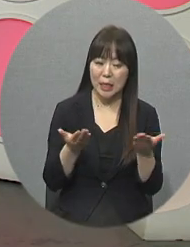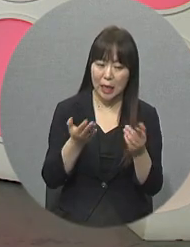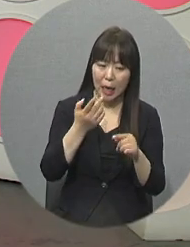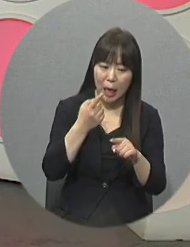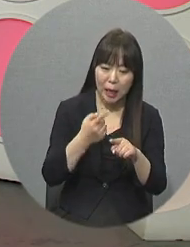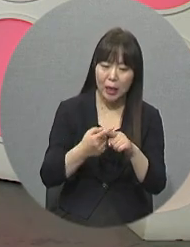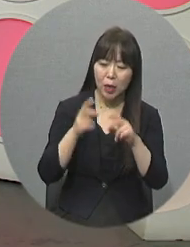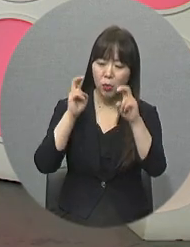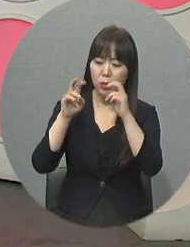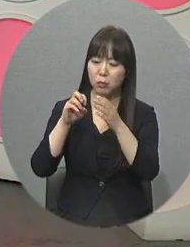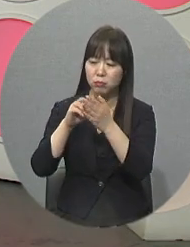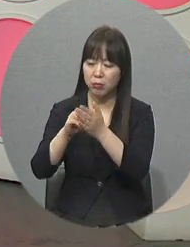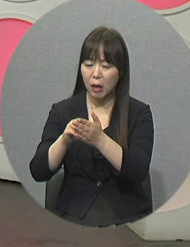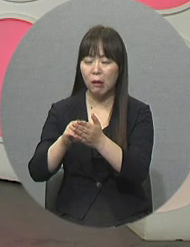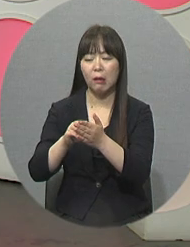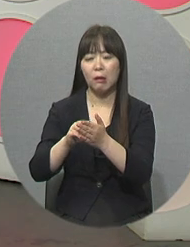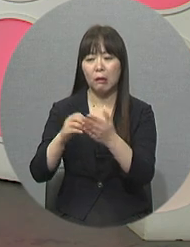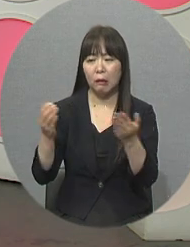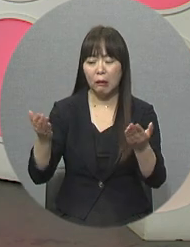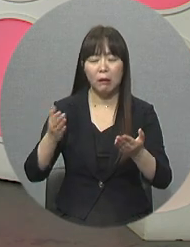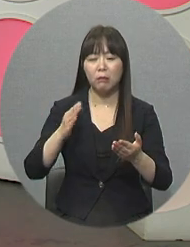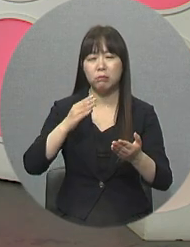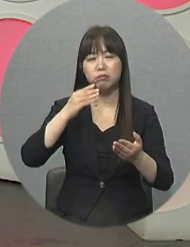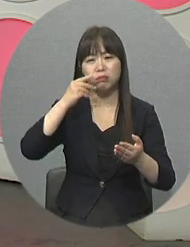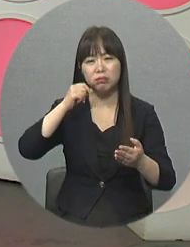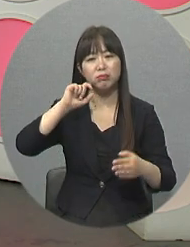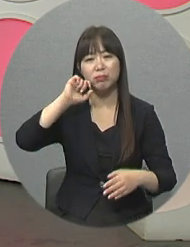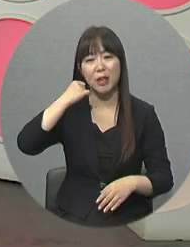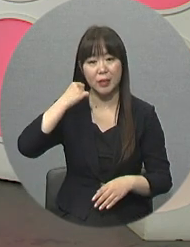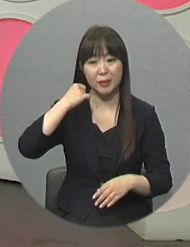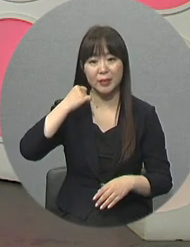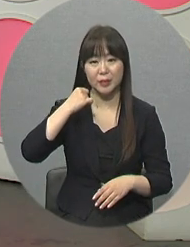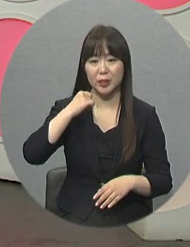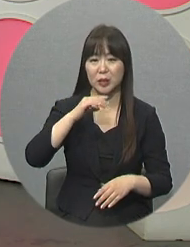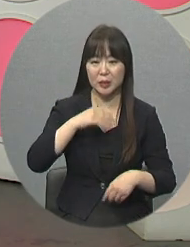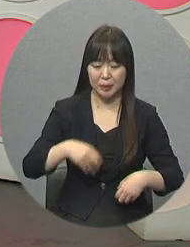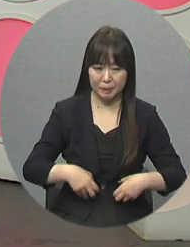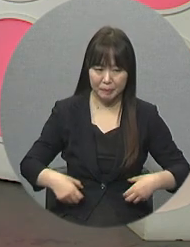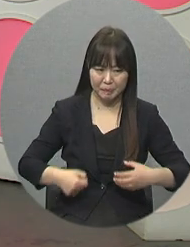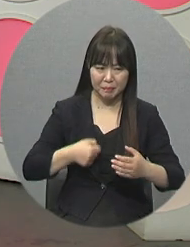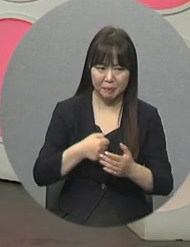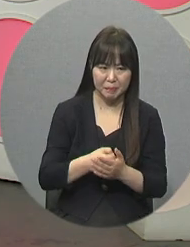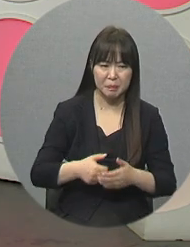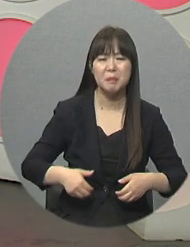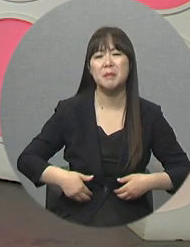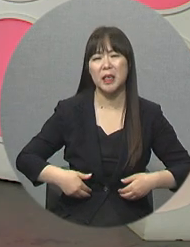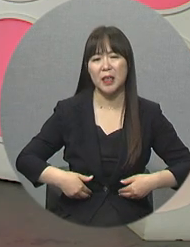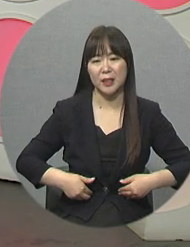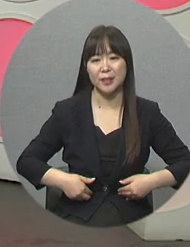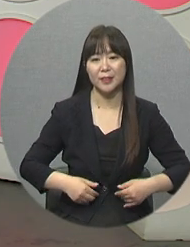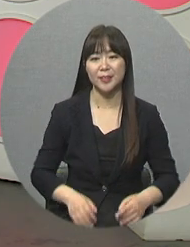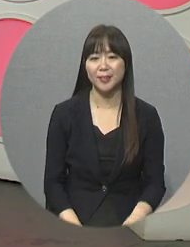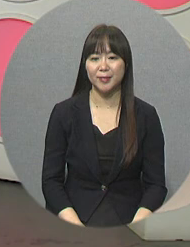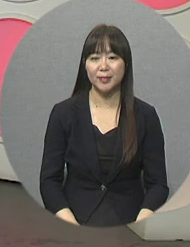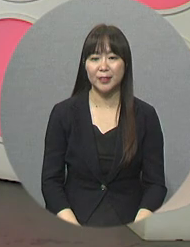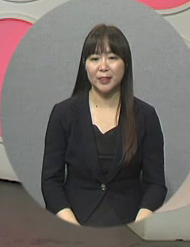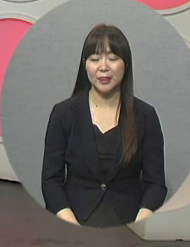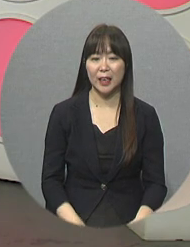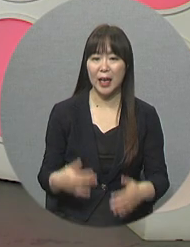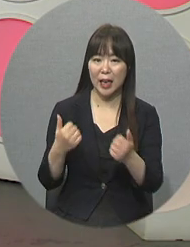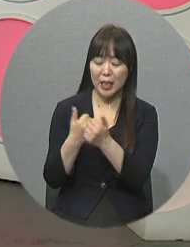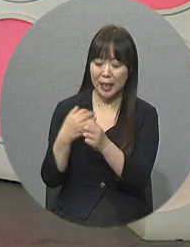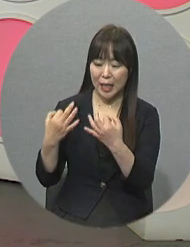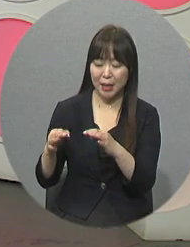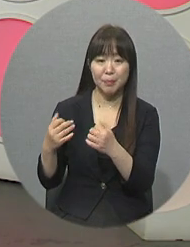좀 힘들거든요. 그렇죠. 사실은. 그렇죠. 아무래도. 그래요. 네, 단단한 각오가 아니면 안 되는데 이제 곧 이제 아저씨는